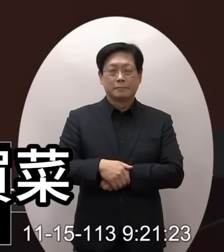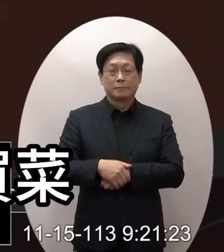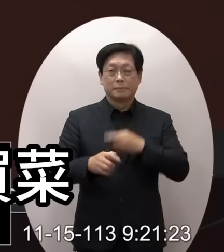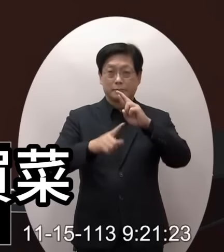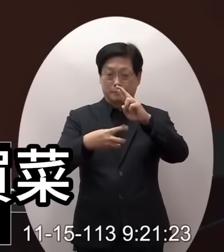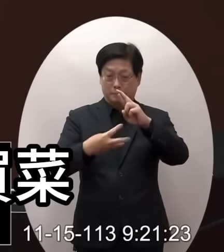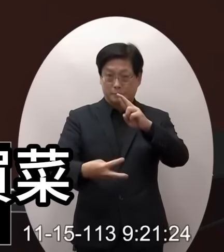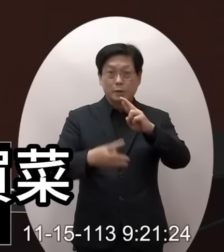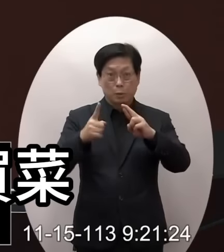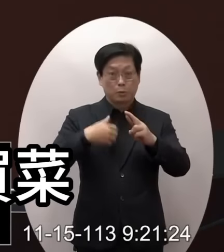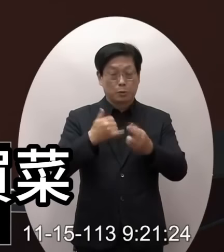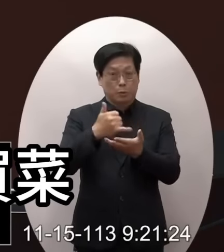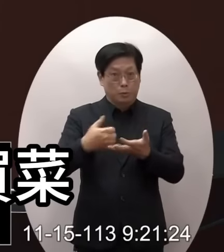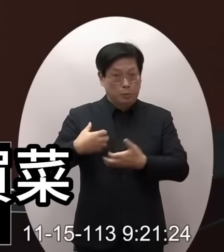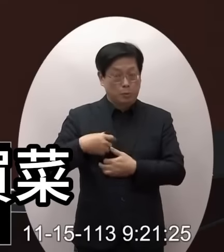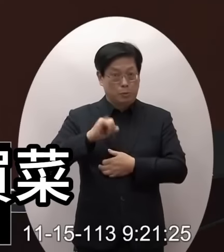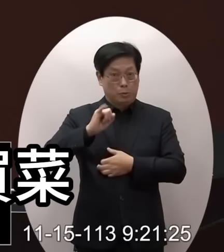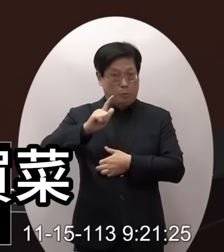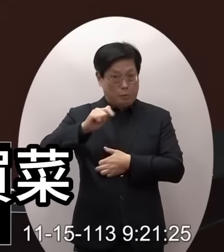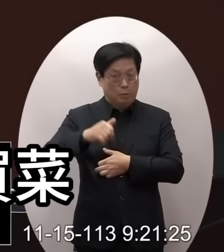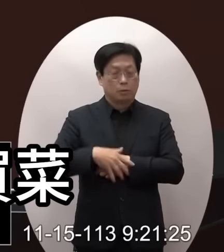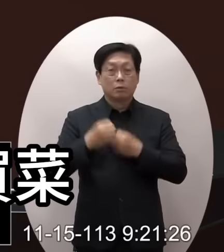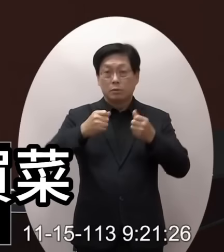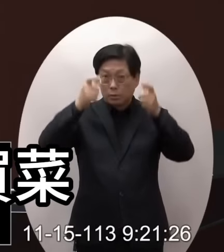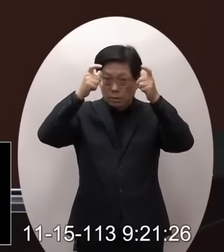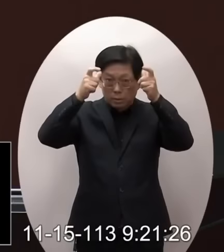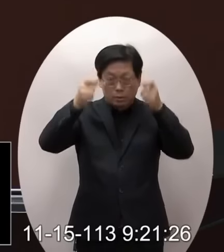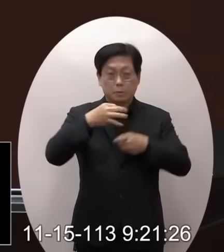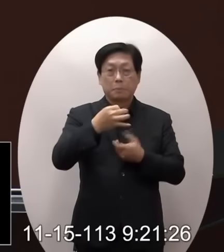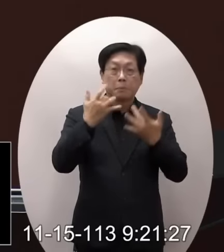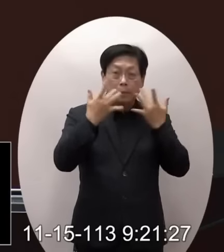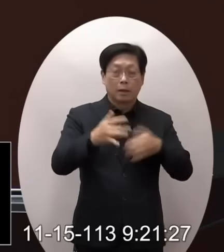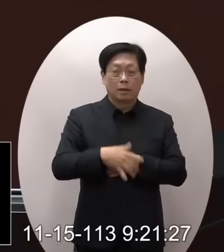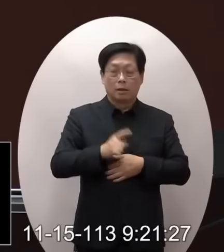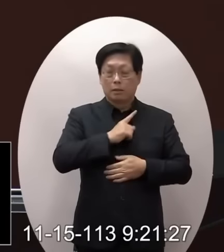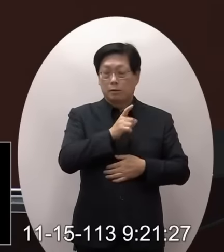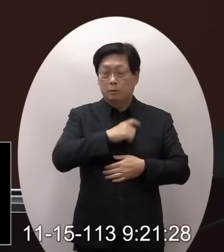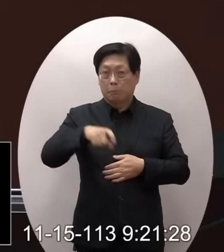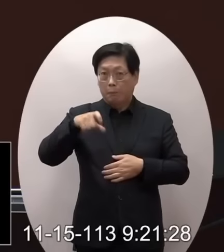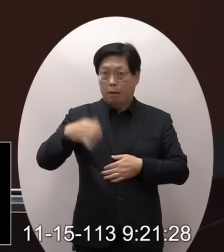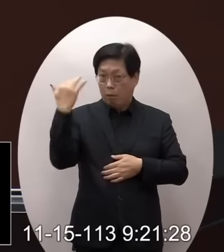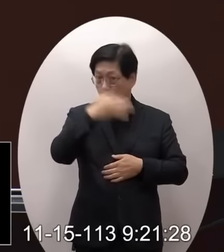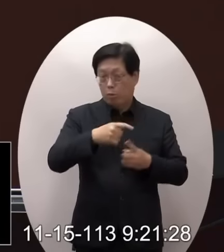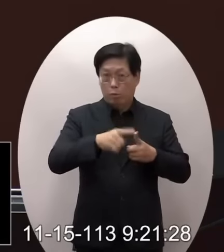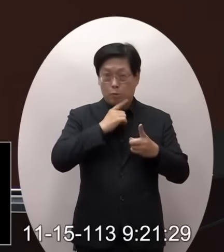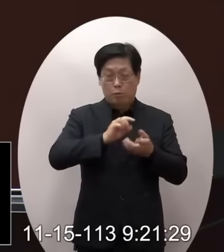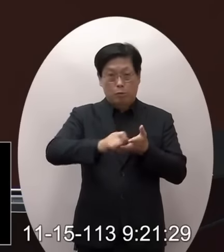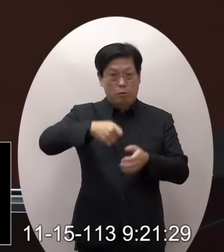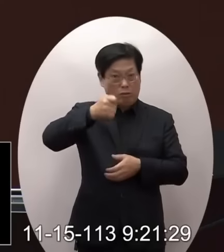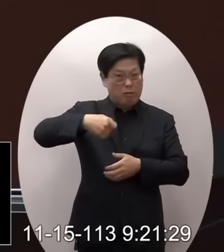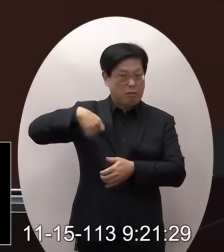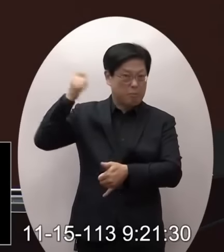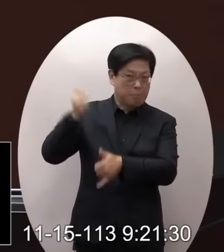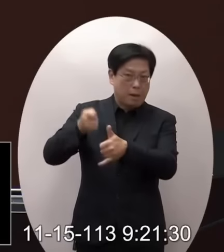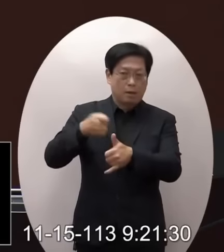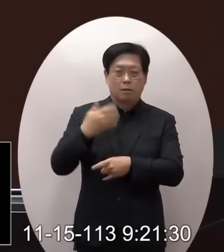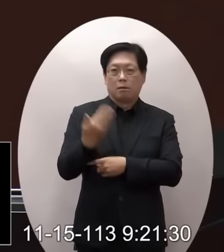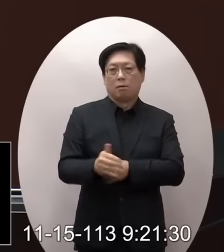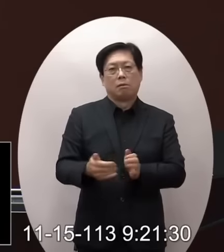10年前的12月3日，一个退休女教师在高雄买菜，停车的时候遭到凶嫌用榔头重击头部死